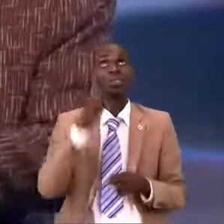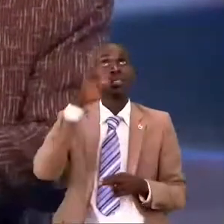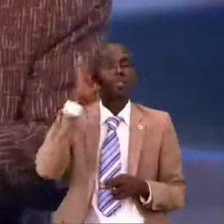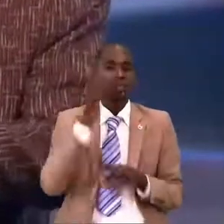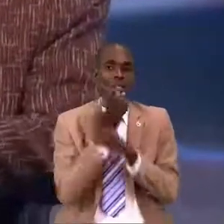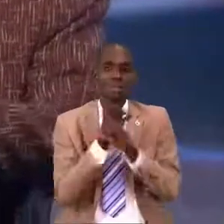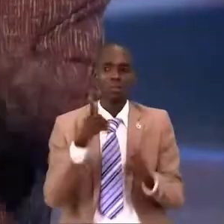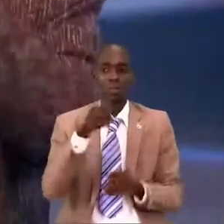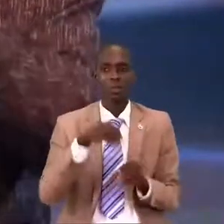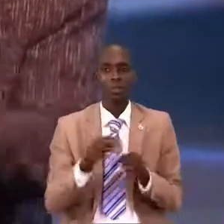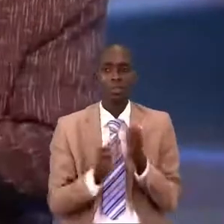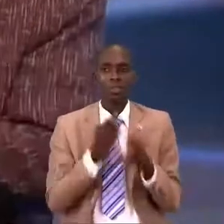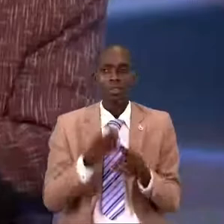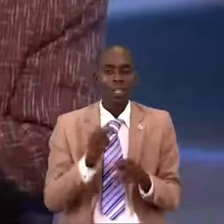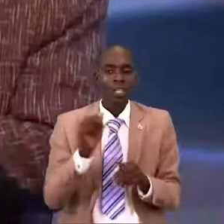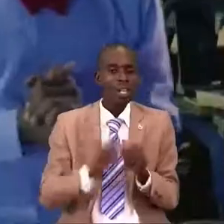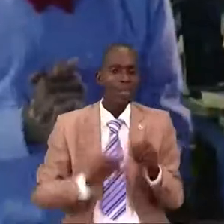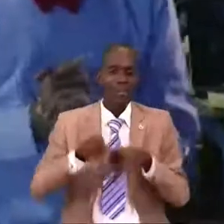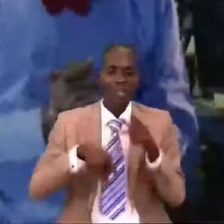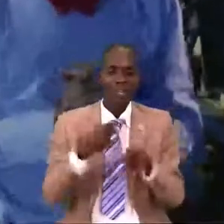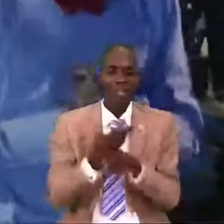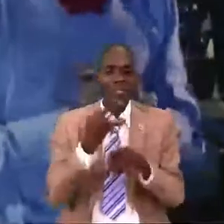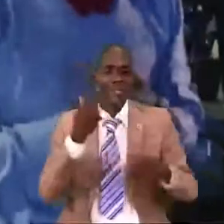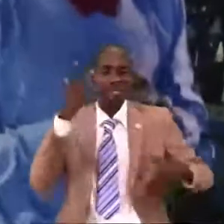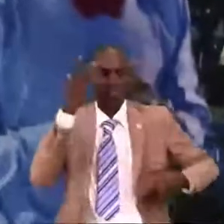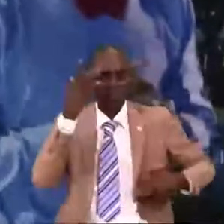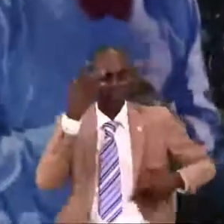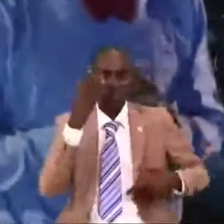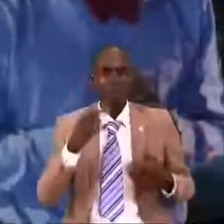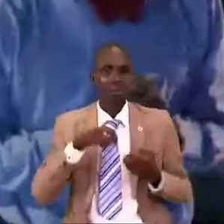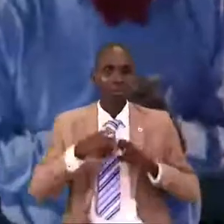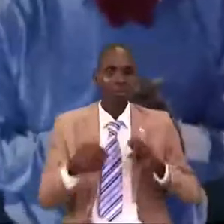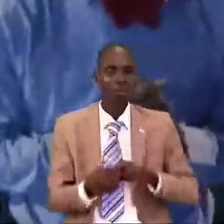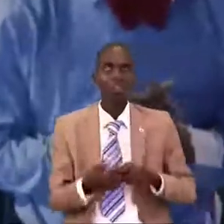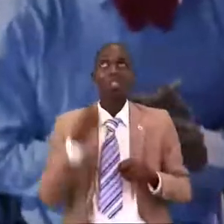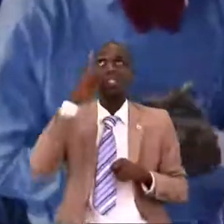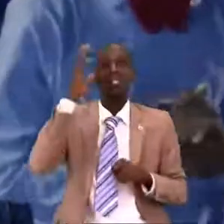va ôter. Maintenant, ce soir, au nom de Jésus.